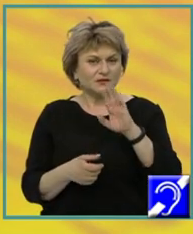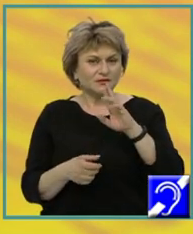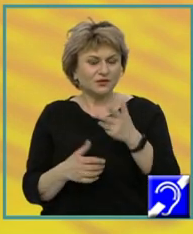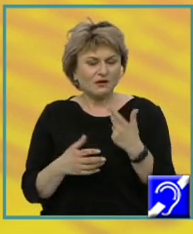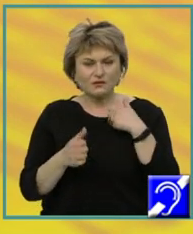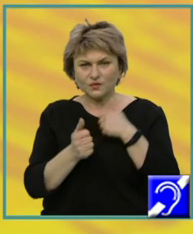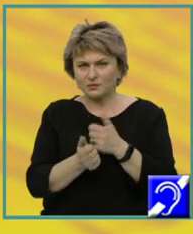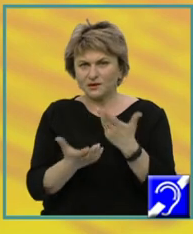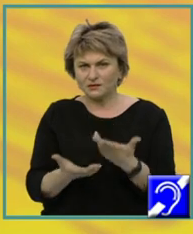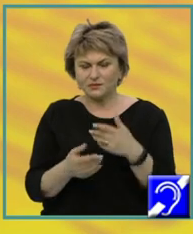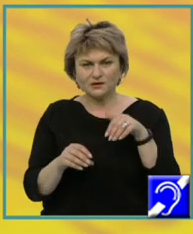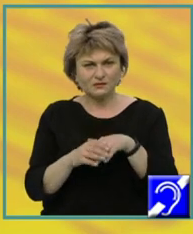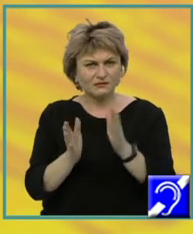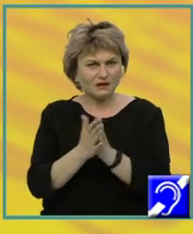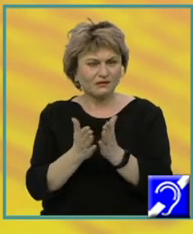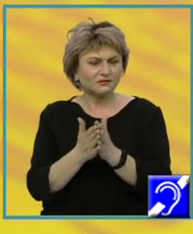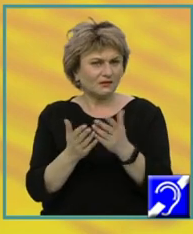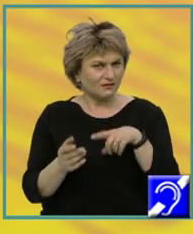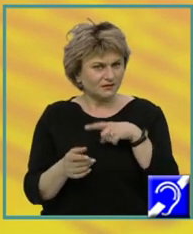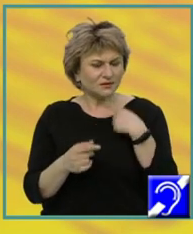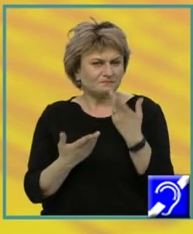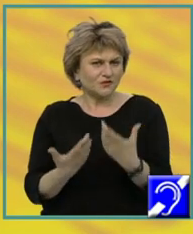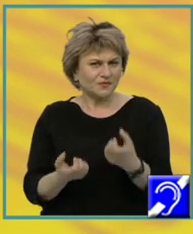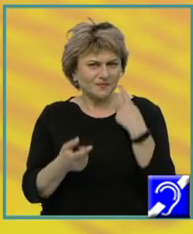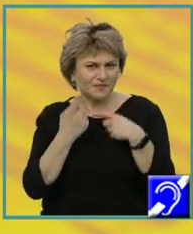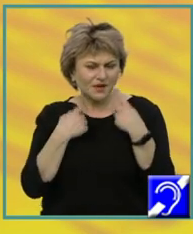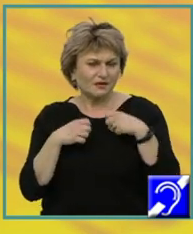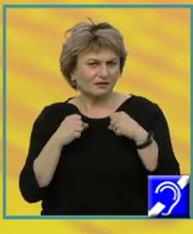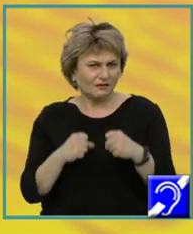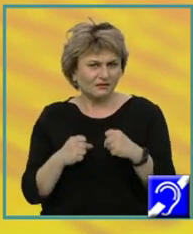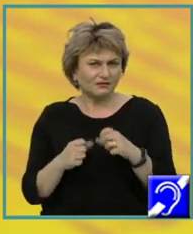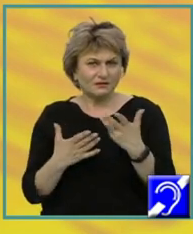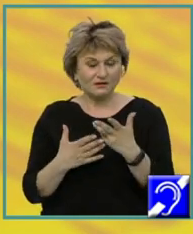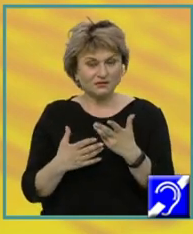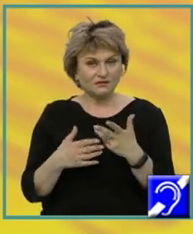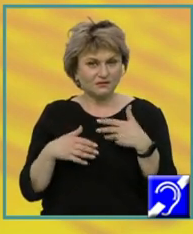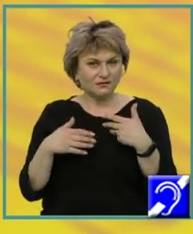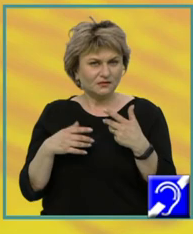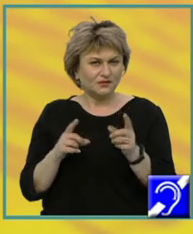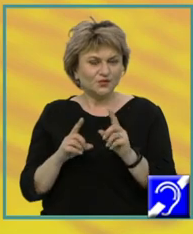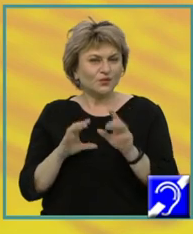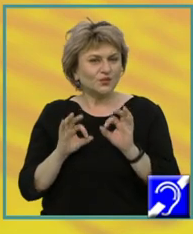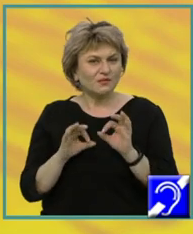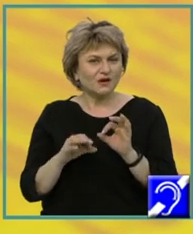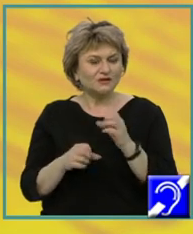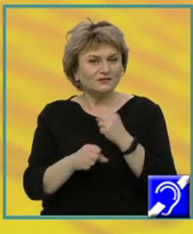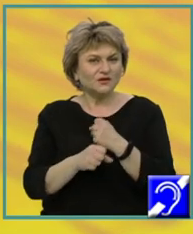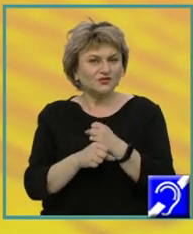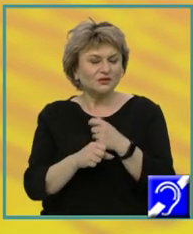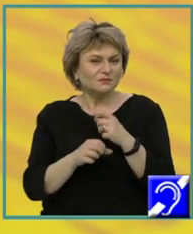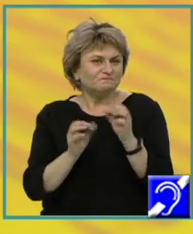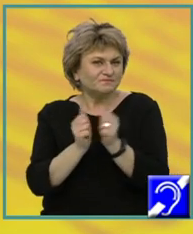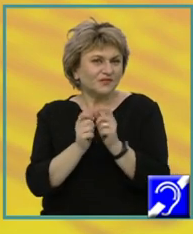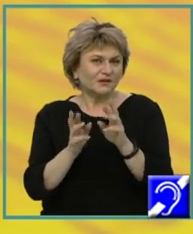urmărim în Roman este determinată de niște experiențe puternice care înseamnă nu numai eșecul matrimonial